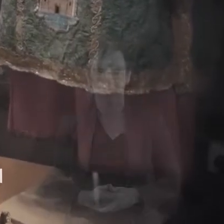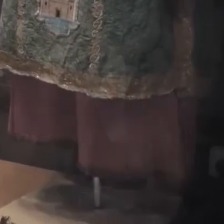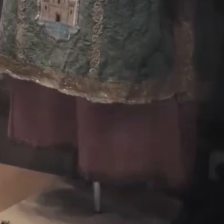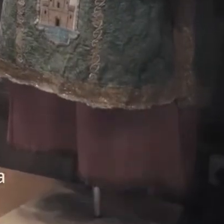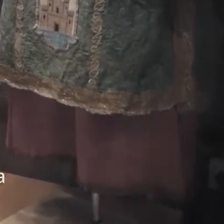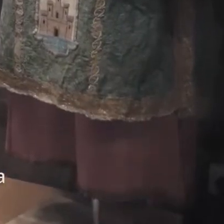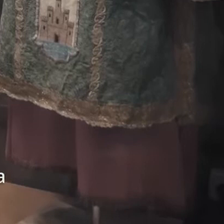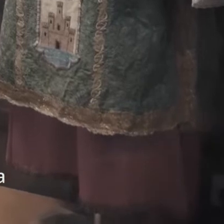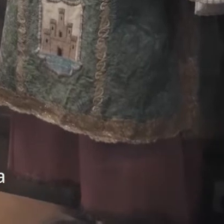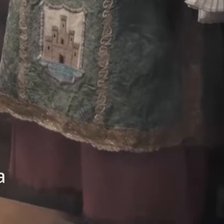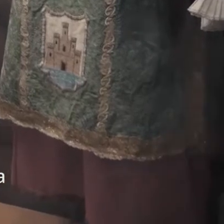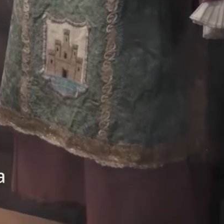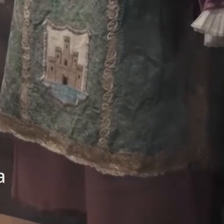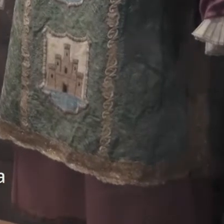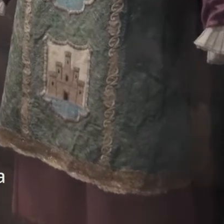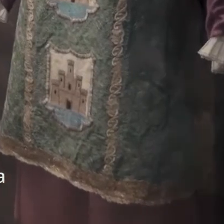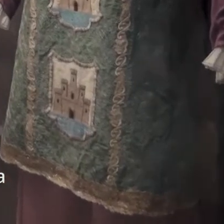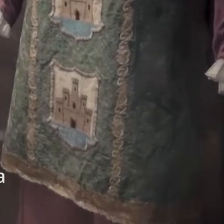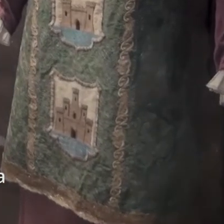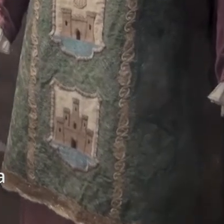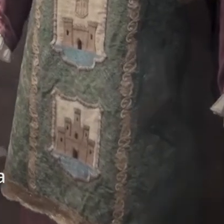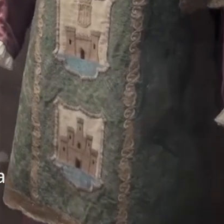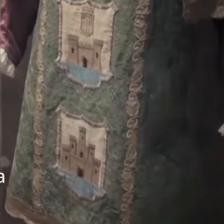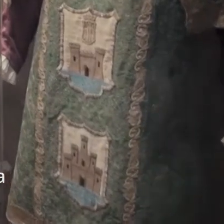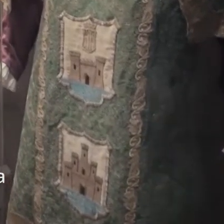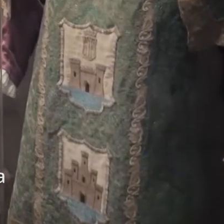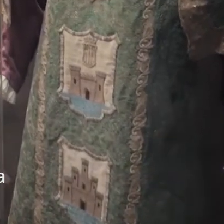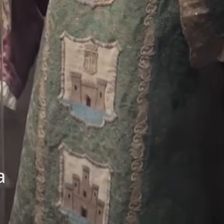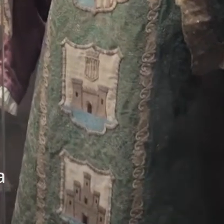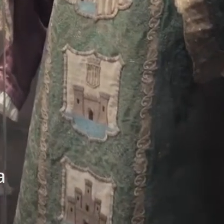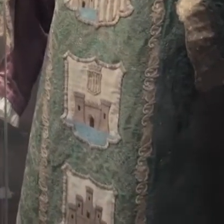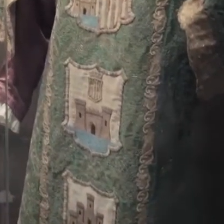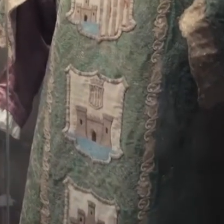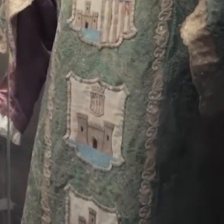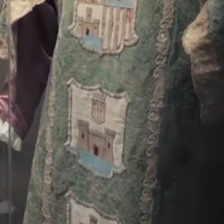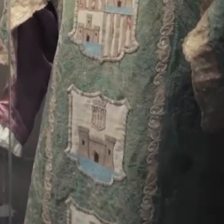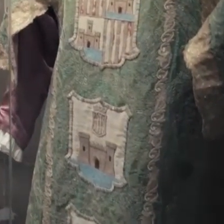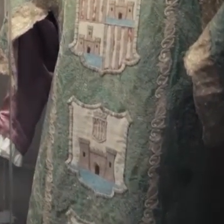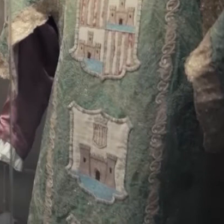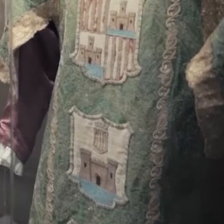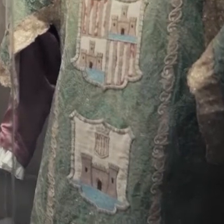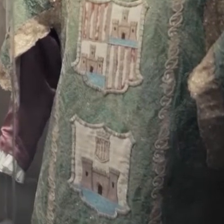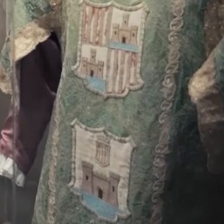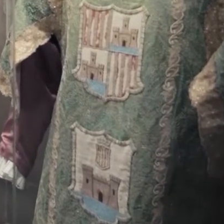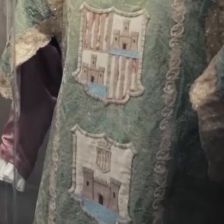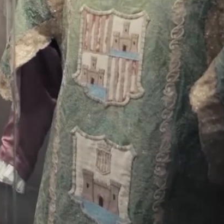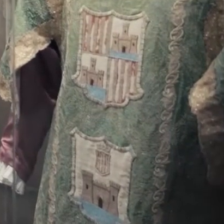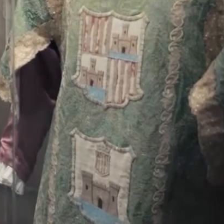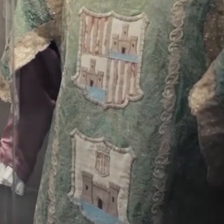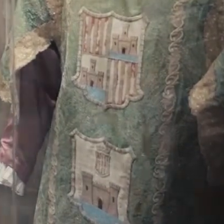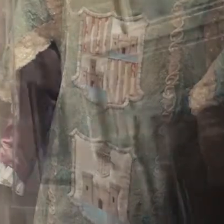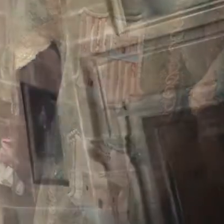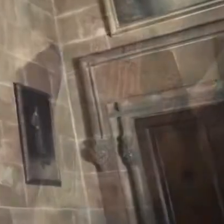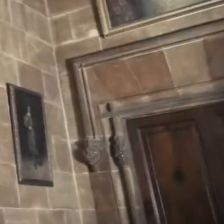Consell que representaven l'autoritat i la dignitat de la institució. Obrien les comitives i eren presents als actes